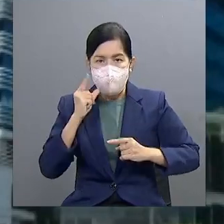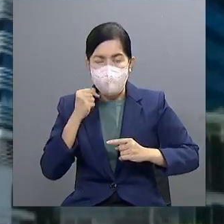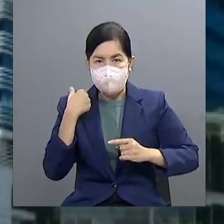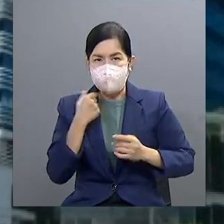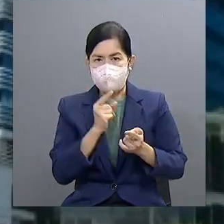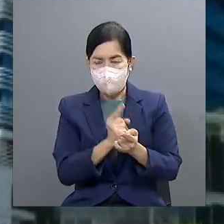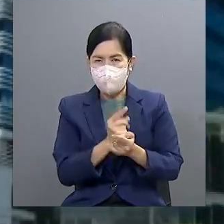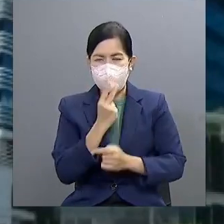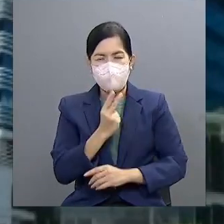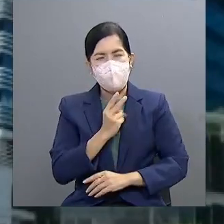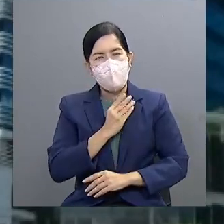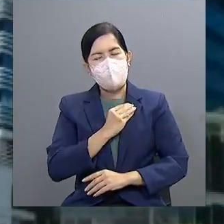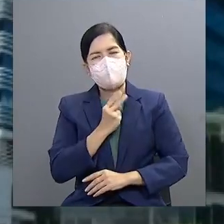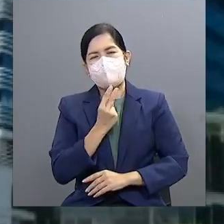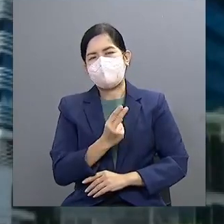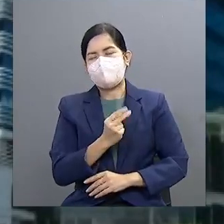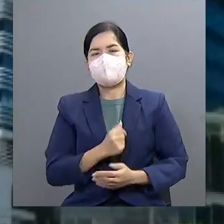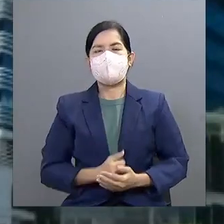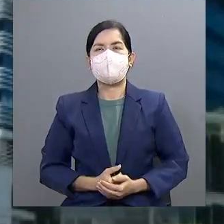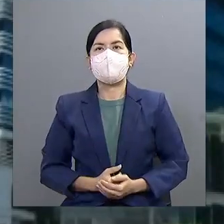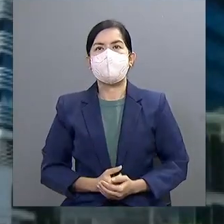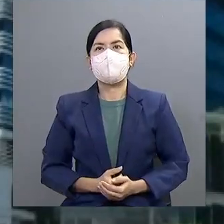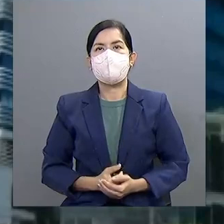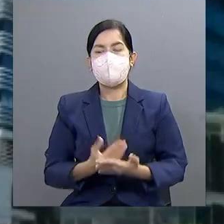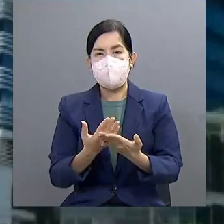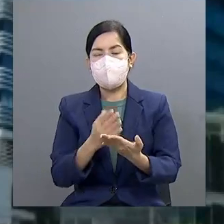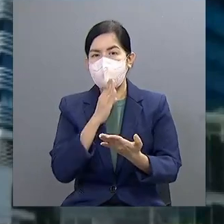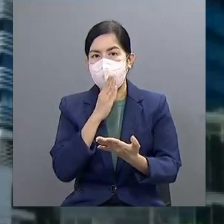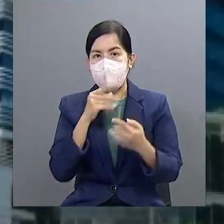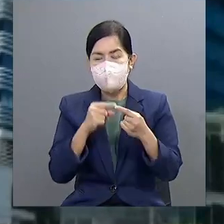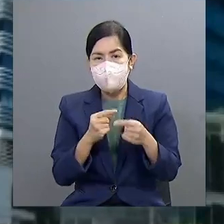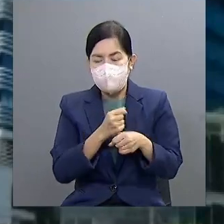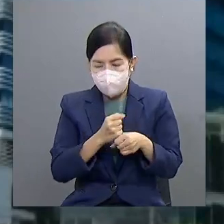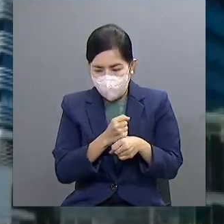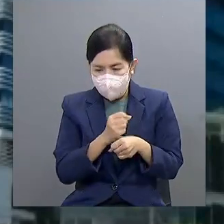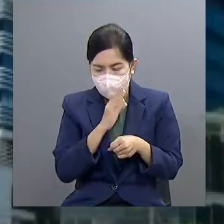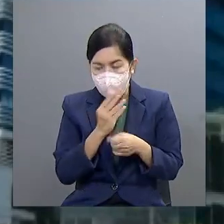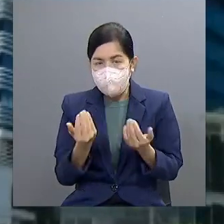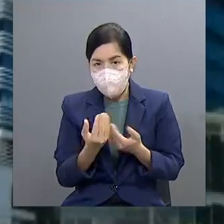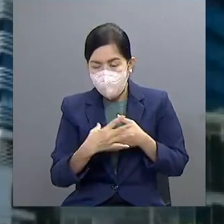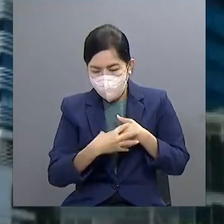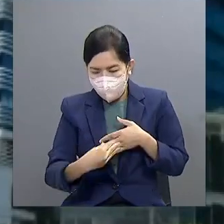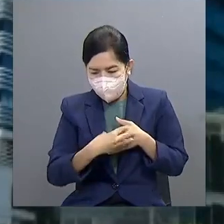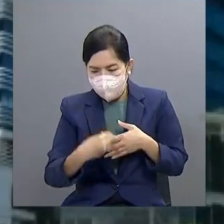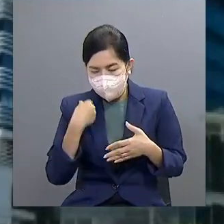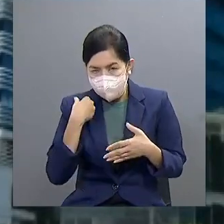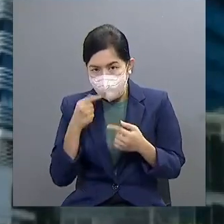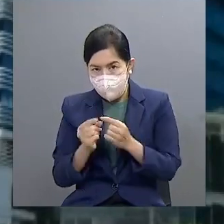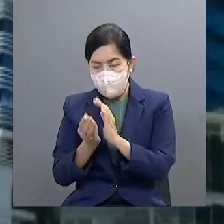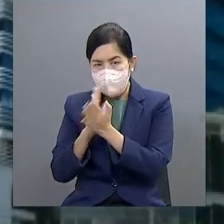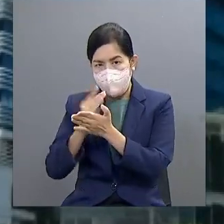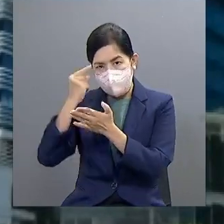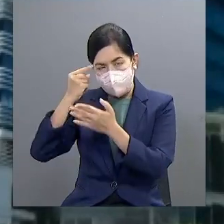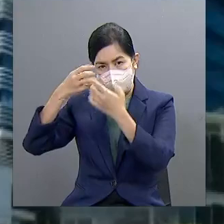คะแล้วก็พอเข้าไปในร่างกายเด็กเนี่ยก็ไปที่เซลล์สมองของเด็กนะเซลล์สมองของเด็กเนี่ยเป็นส่วนที่มีไขมันสู